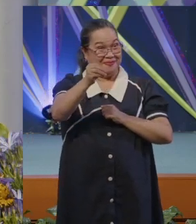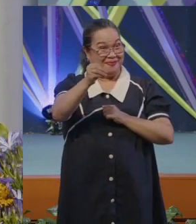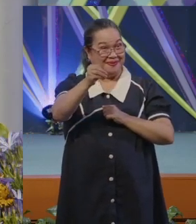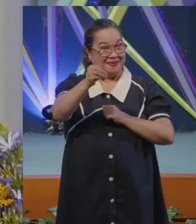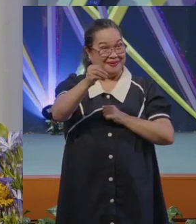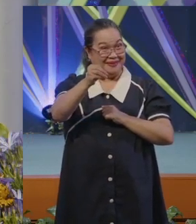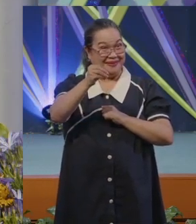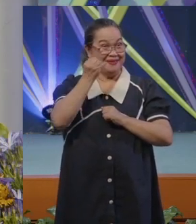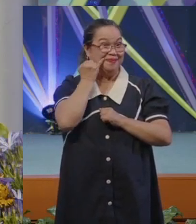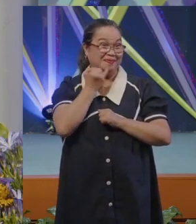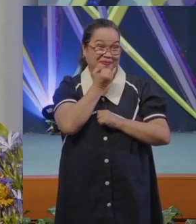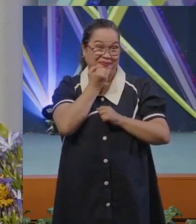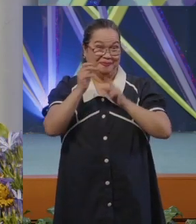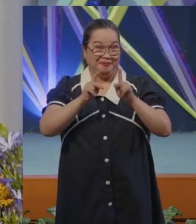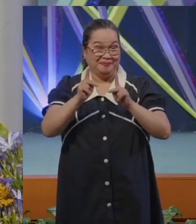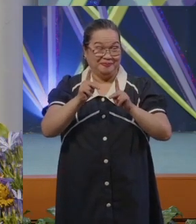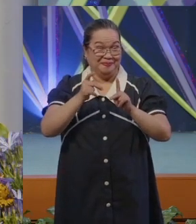Israel.